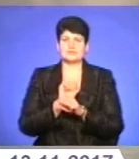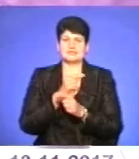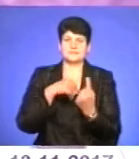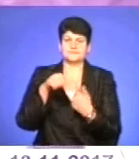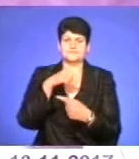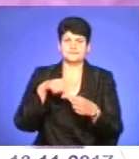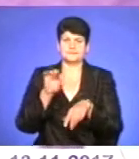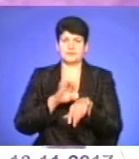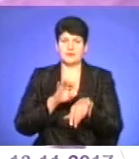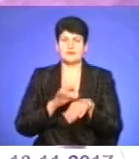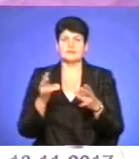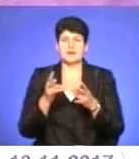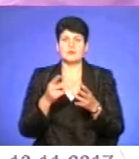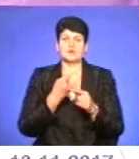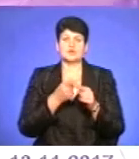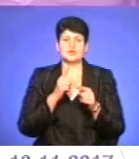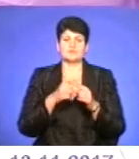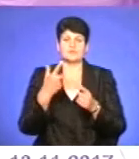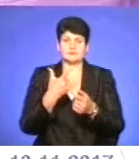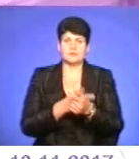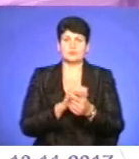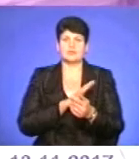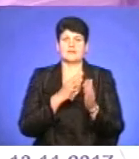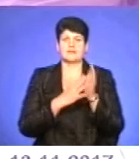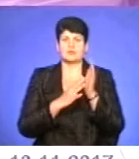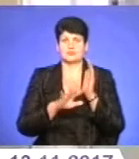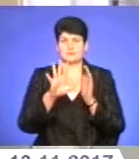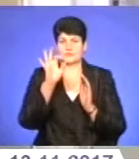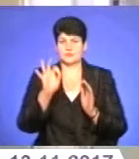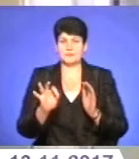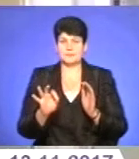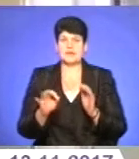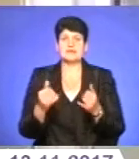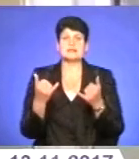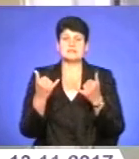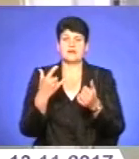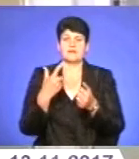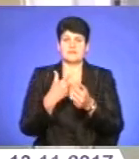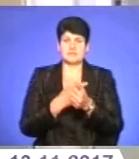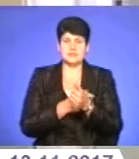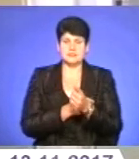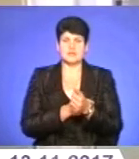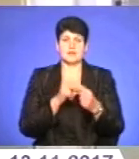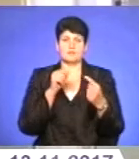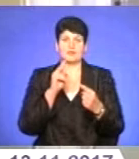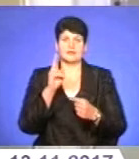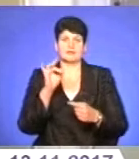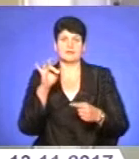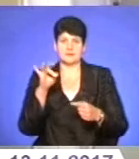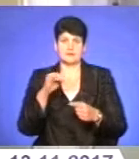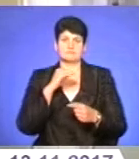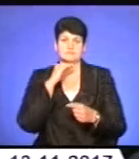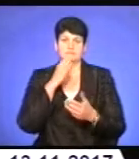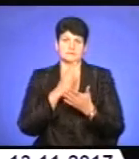вірусу, потрібно, щоб цей показник сягав 95%, кажуть лікарі. Наразі вакцини проти кору у медичних закладах Тернополя